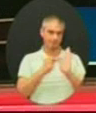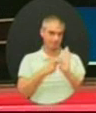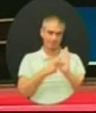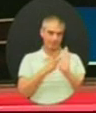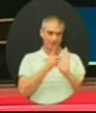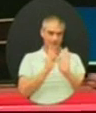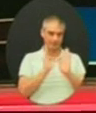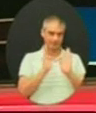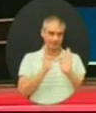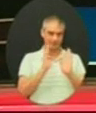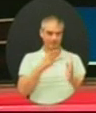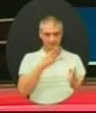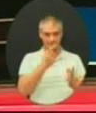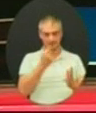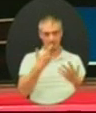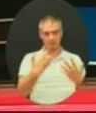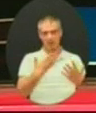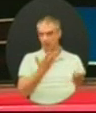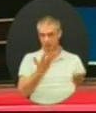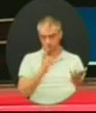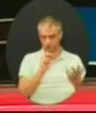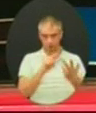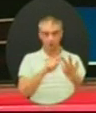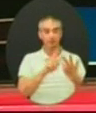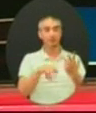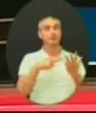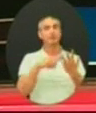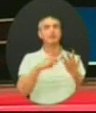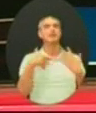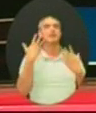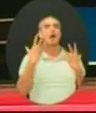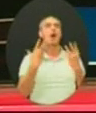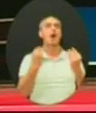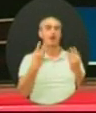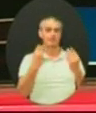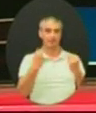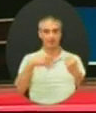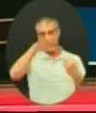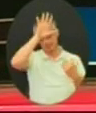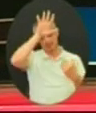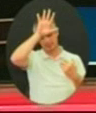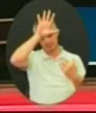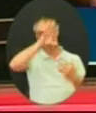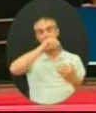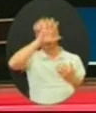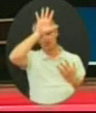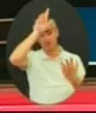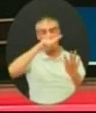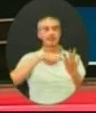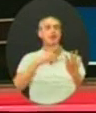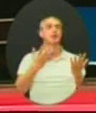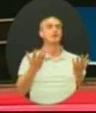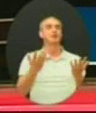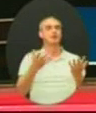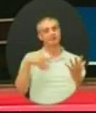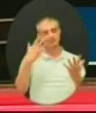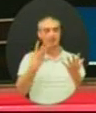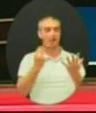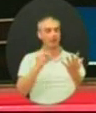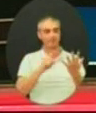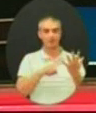באמת במה, זה קצת חלש הקטע הזה, יהיה הרבה איראן, כמו שאמר ליאור, יהיה הרבה איראן, יהיה